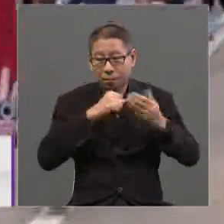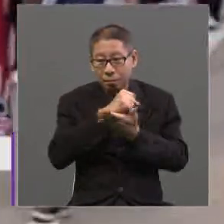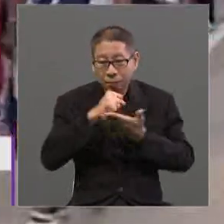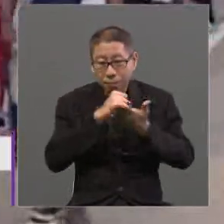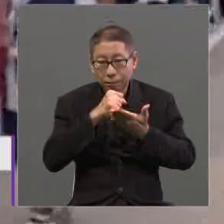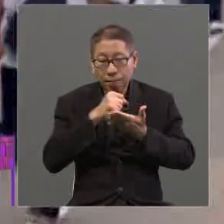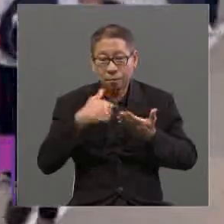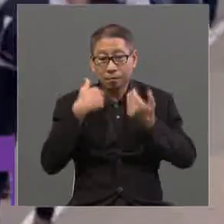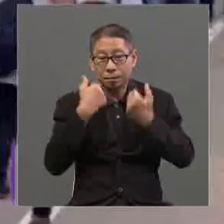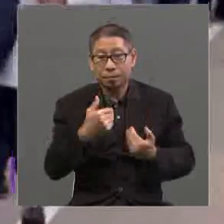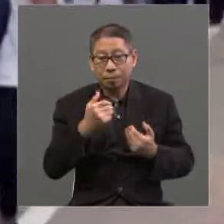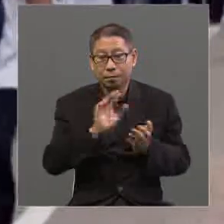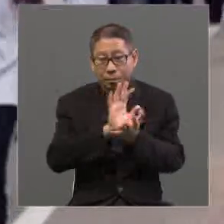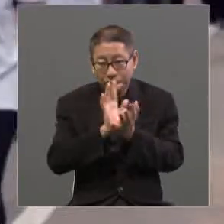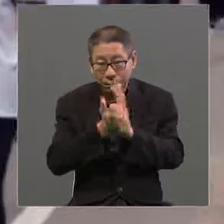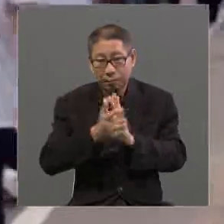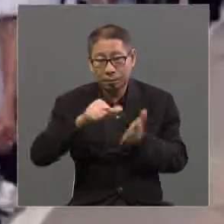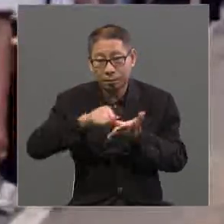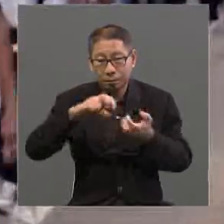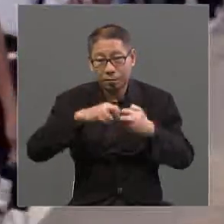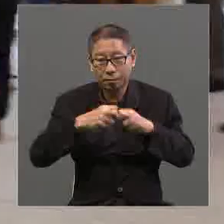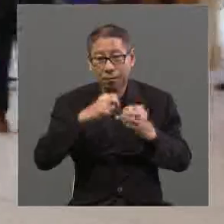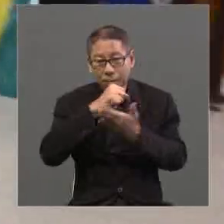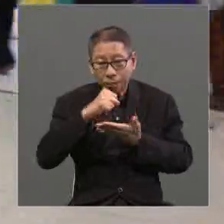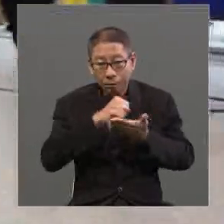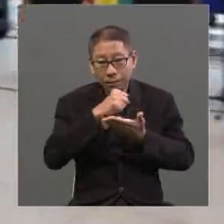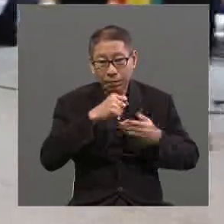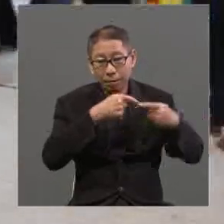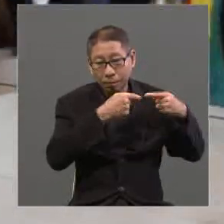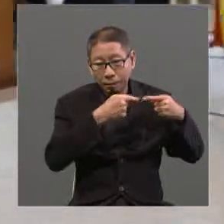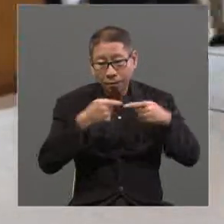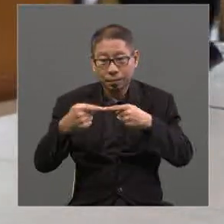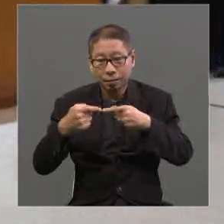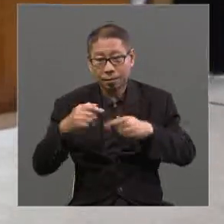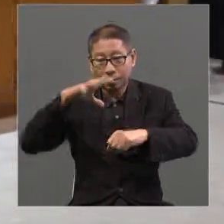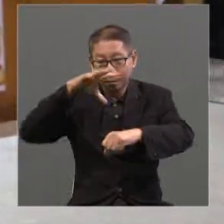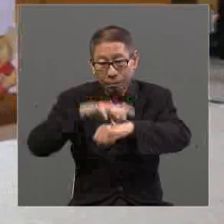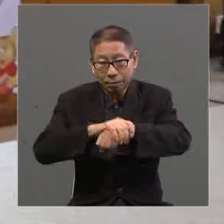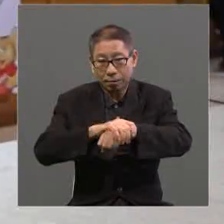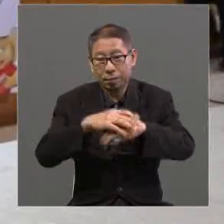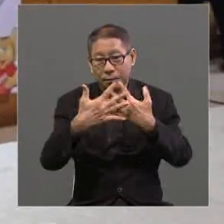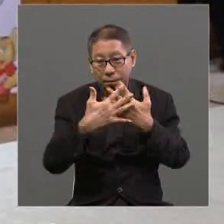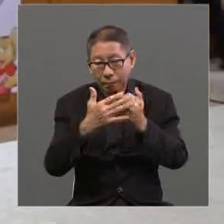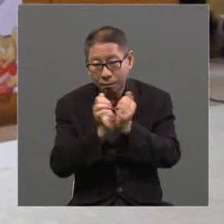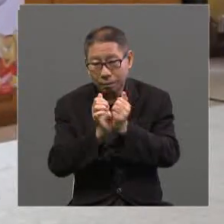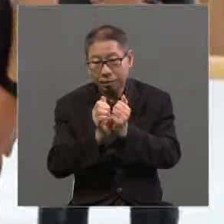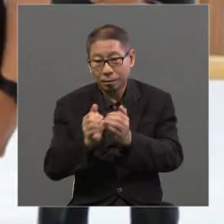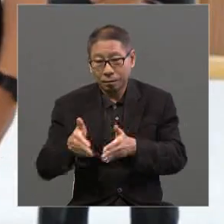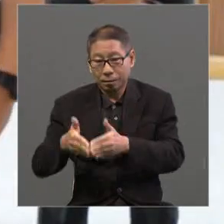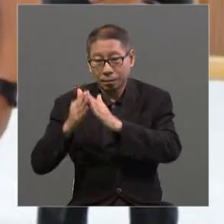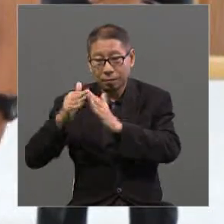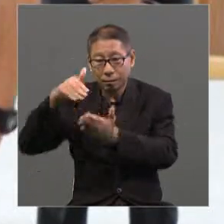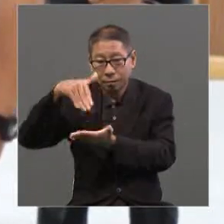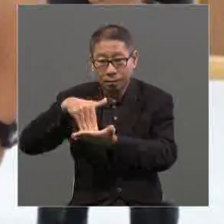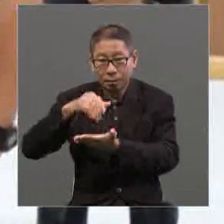มาจังหวัดก็ได้มีการปรับมาตรการแก้ปัญหายาเสพติดอย่างต่อเนื่องนะครับทั้งการปราบปรามจับกุมการตั้งศูนย์นะครับที่ชื่อว่